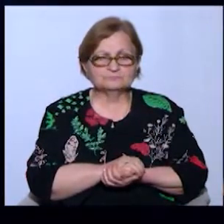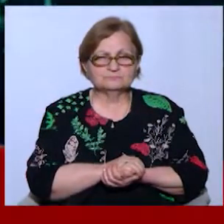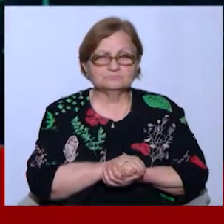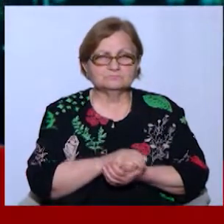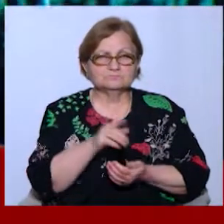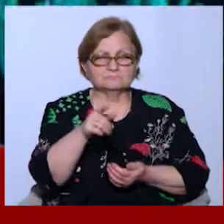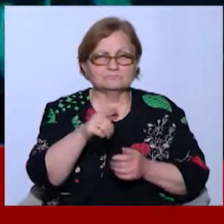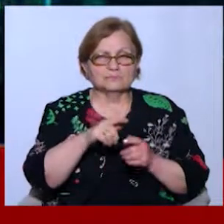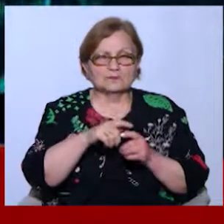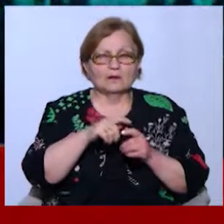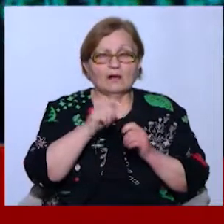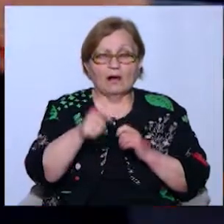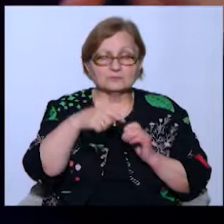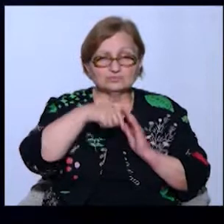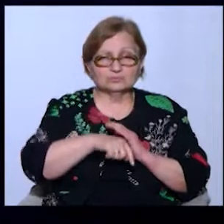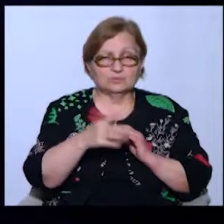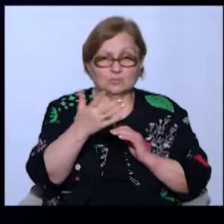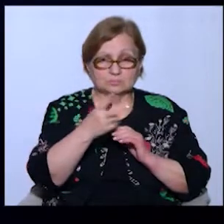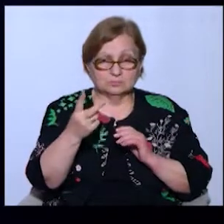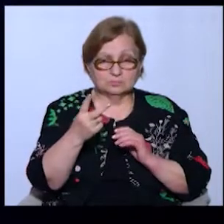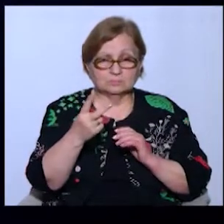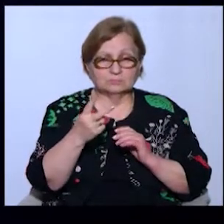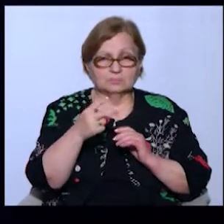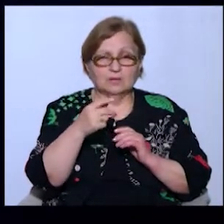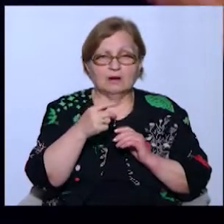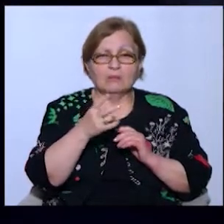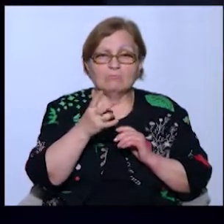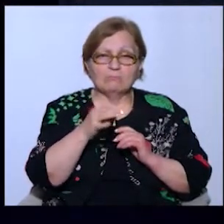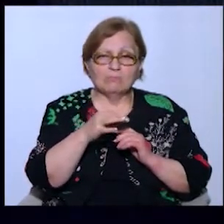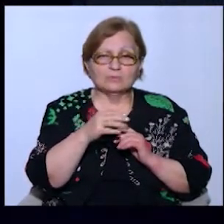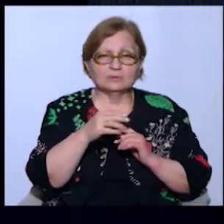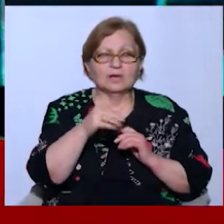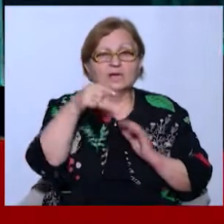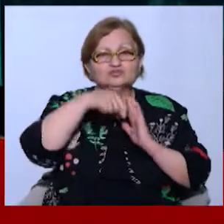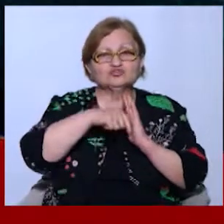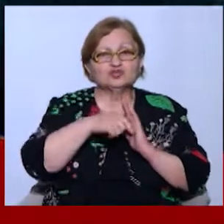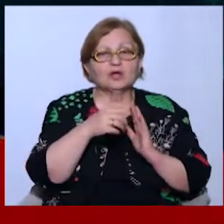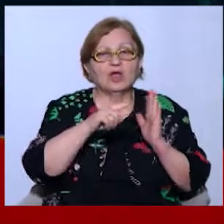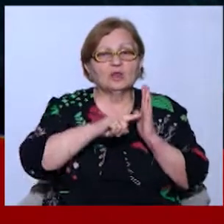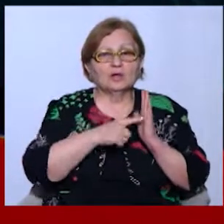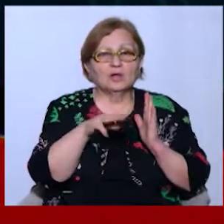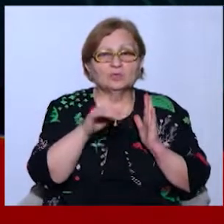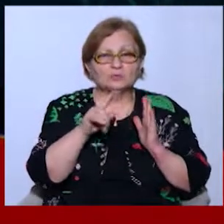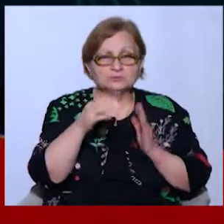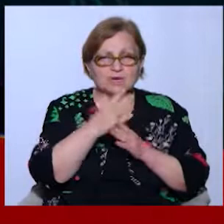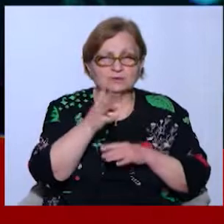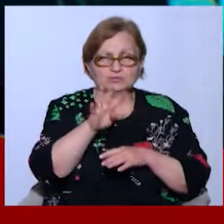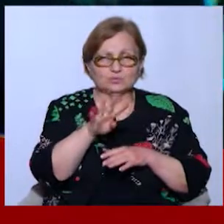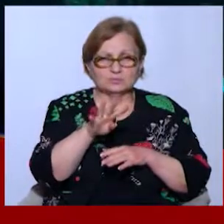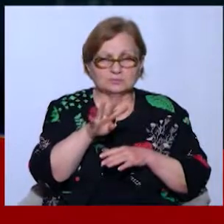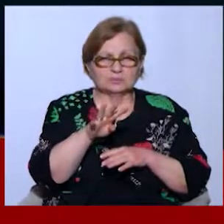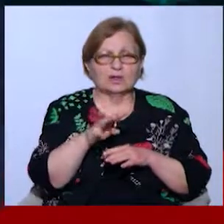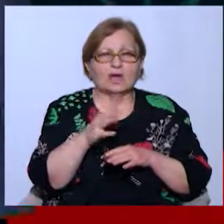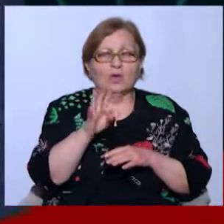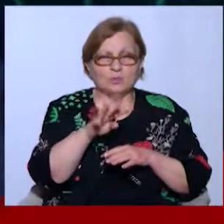შესაბამისად, კარტი არის 52. მაგრამ ტუზების რაოდენობა, ხო? არის 4. ხო, ჯვარი, ყავი, აგური და რა გამოჩა,